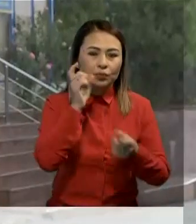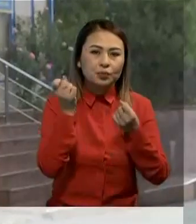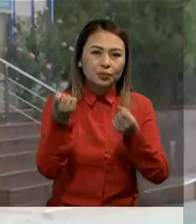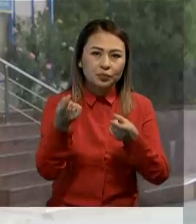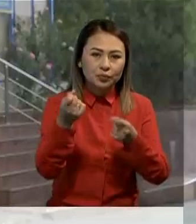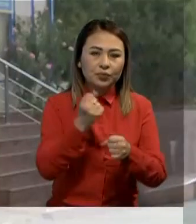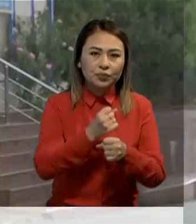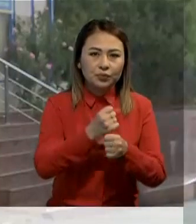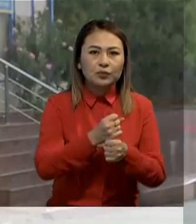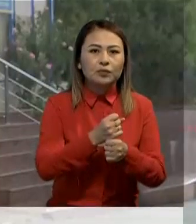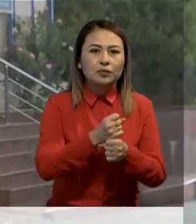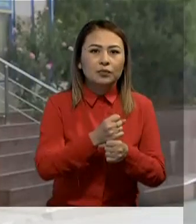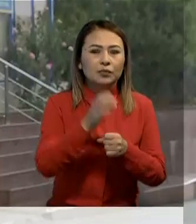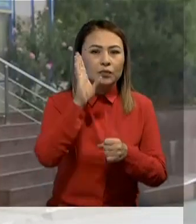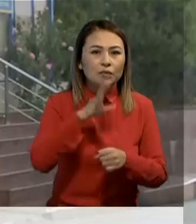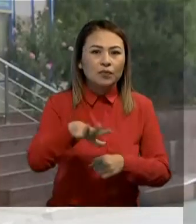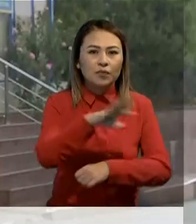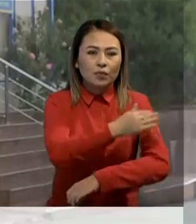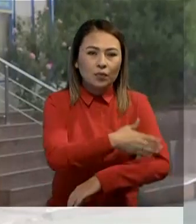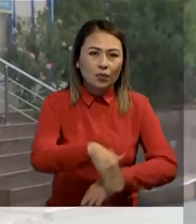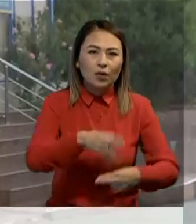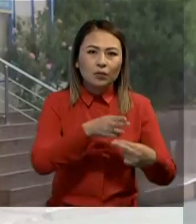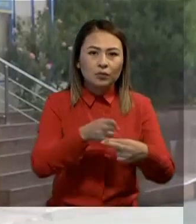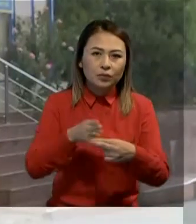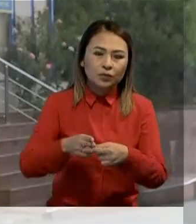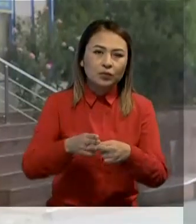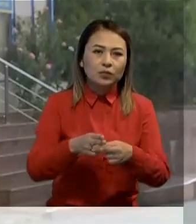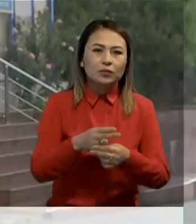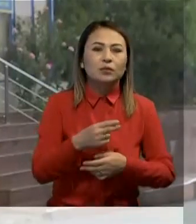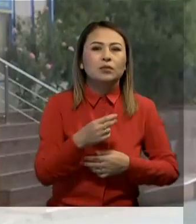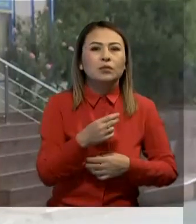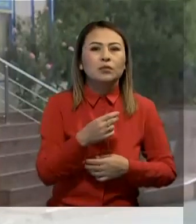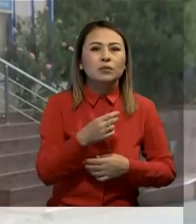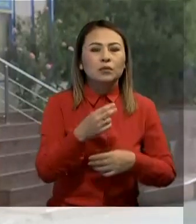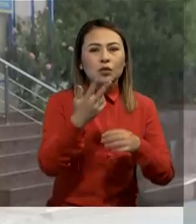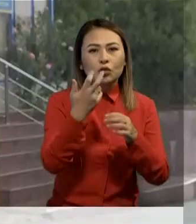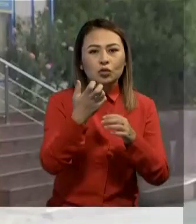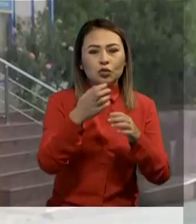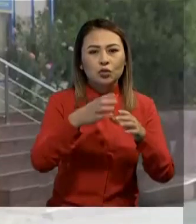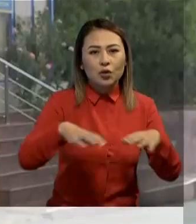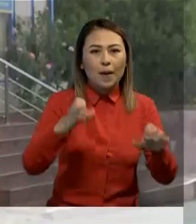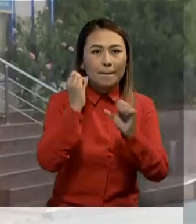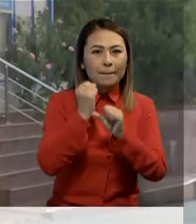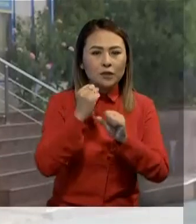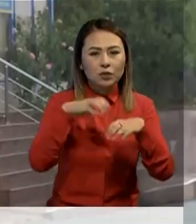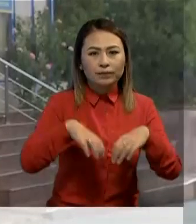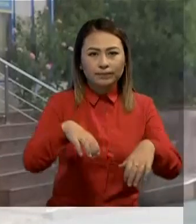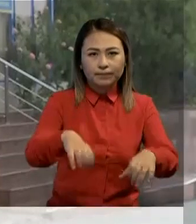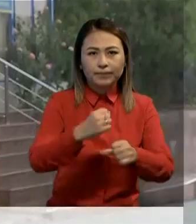жүргізді. Жағы судың жолын бекіту, бөгет салу 300 дана қап қойылды.